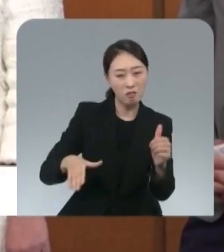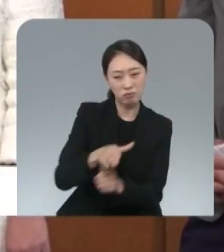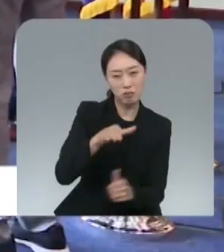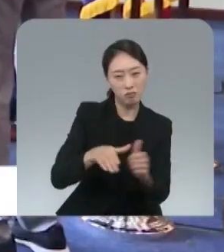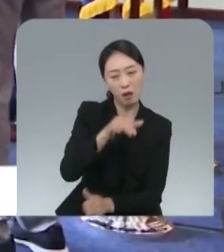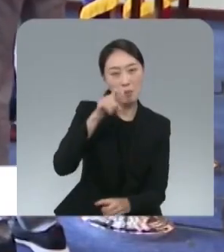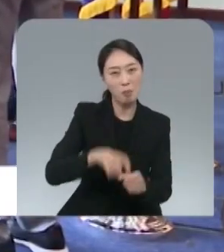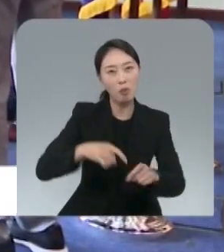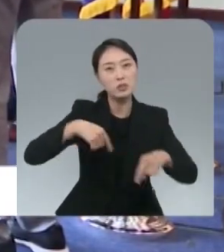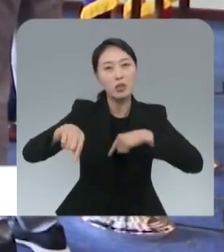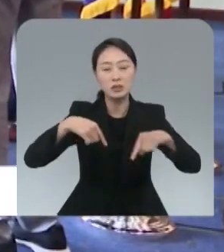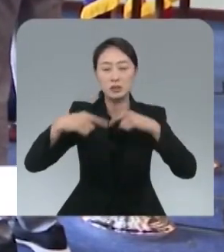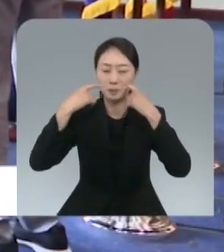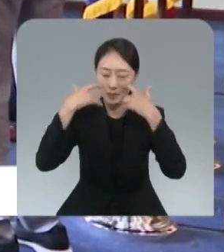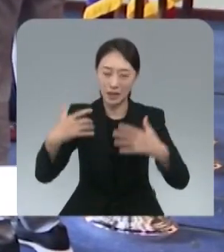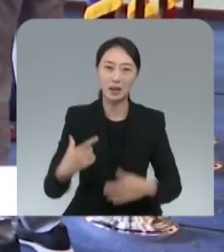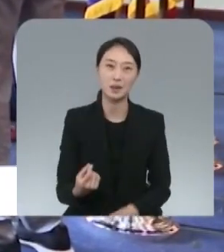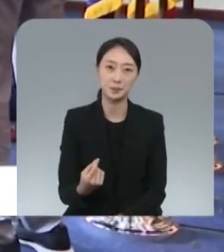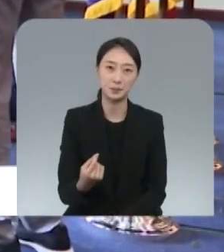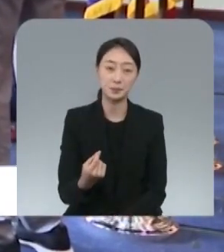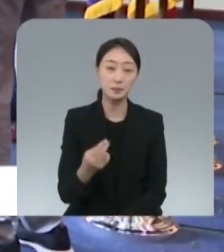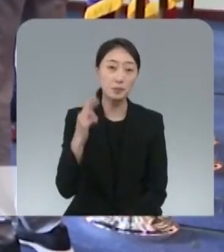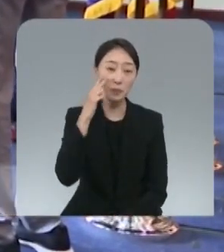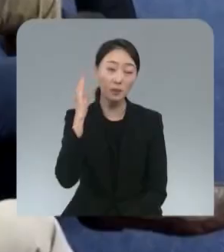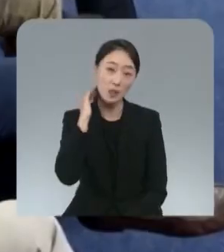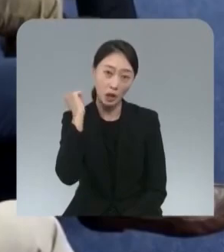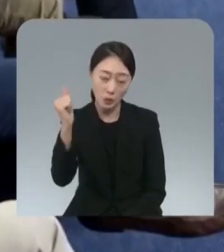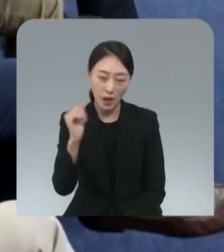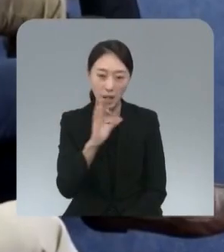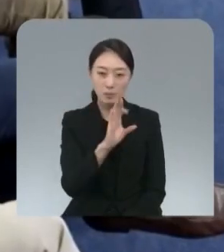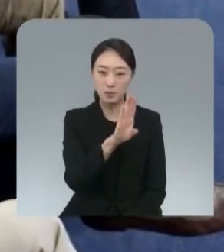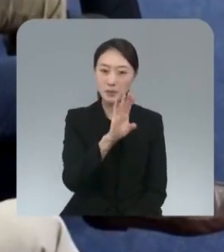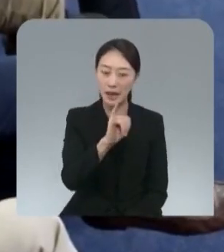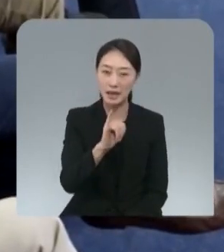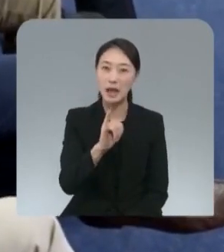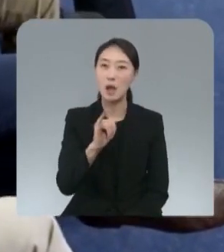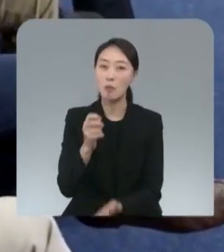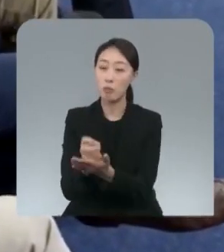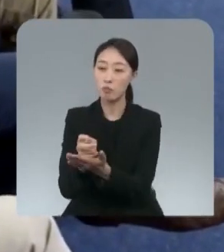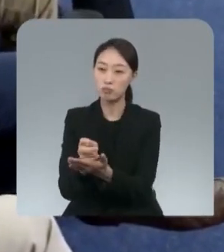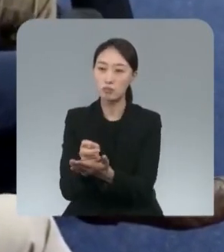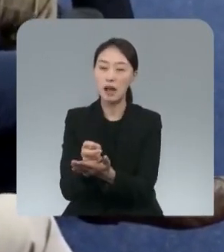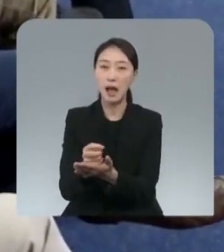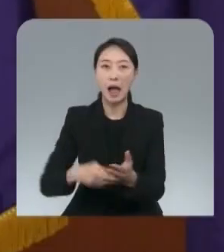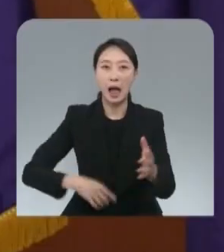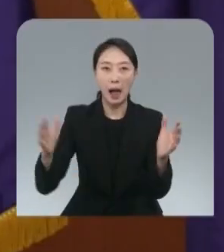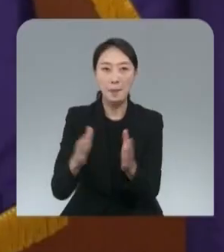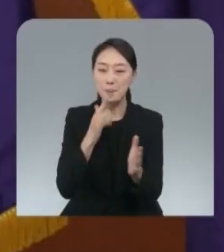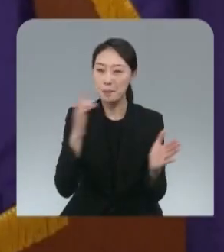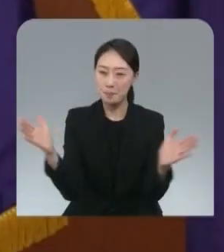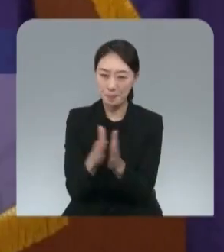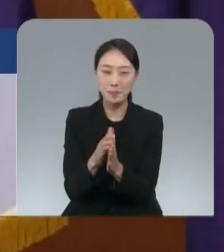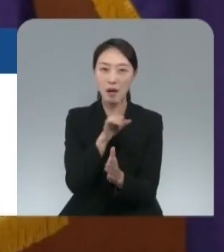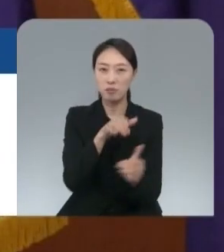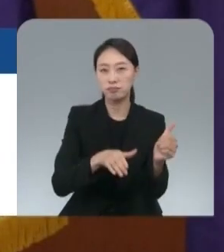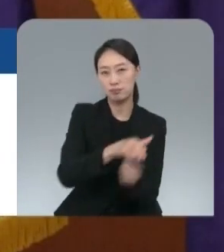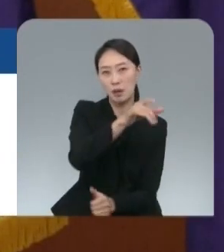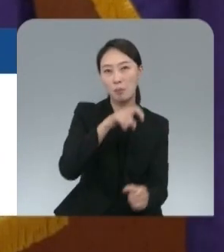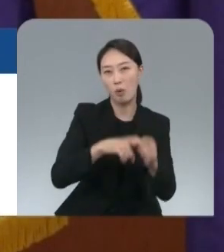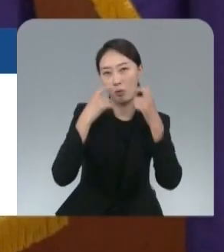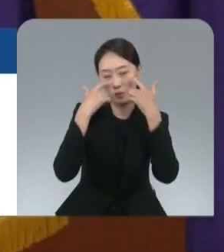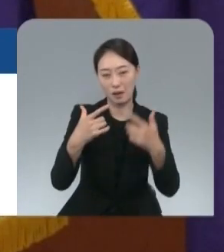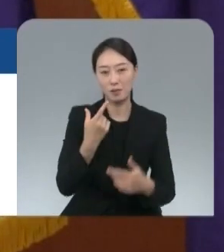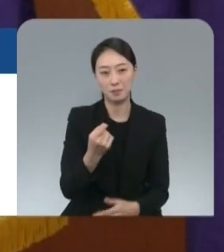바이든 정부가 검무 과 fbi 를 공격수 난으로 설마 다 고 비난했습니다 8 쓰린 다운로 추암 past 업